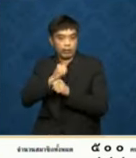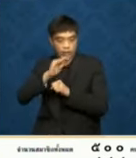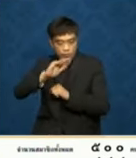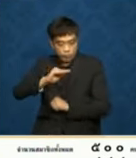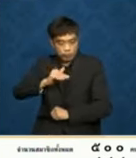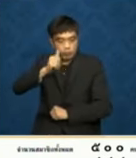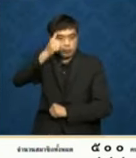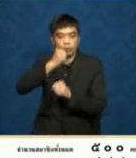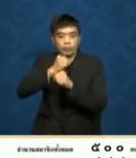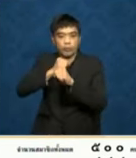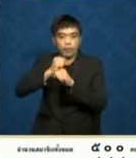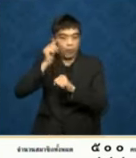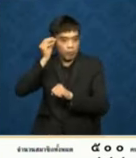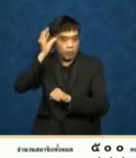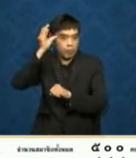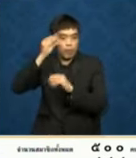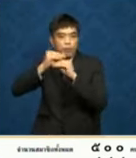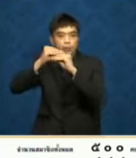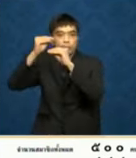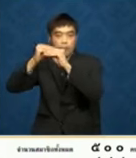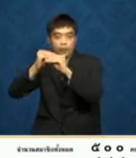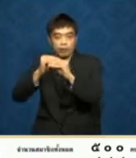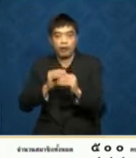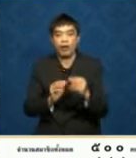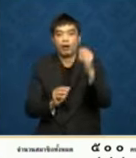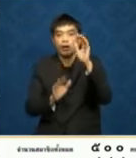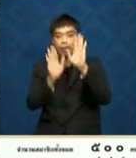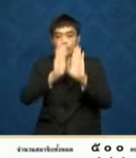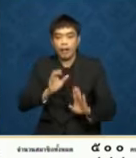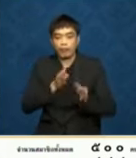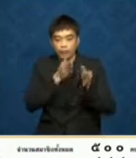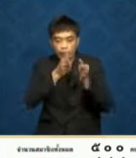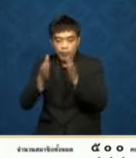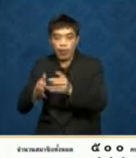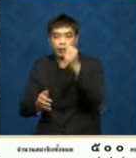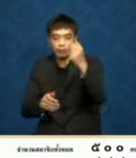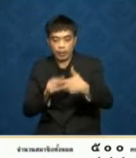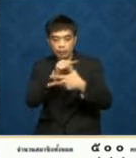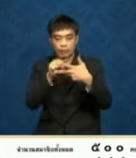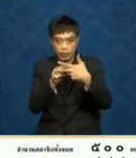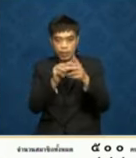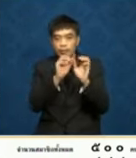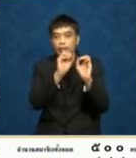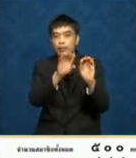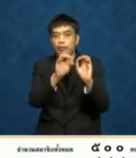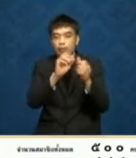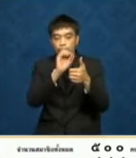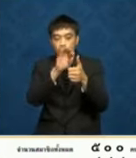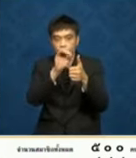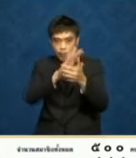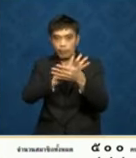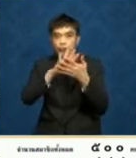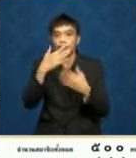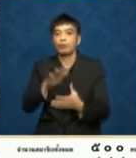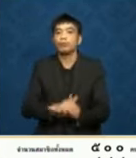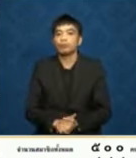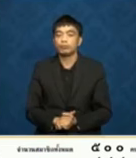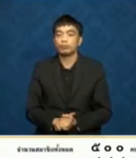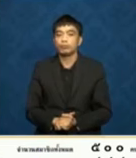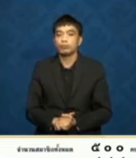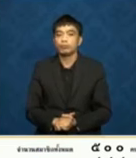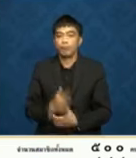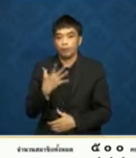ทำผ่านระบบทั้งสามด้านที่พวกเราพัภมใจ therebyได้นามเสนอไปในวันนี้ได้และผมดีใจครท่านไปทาน